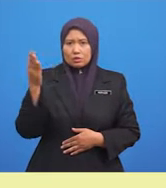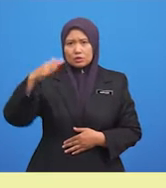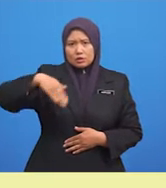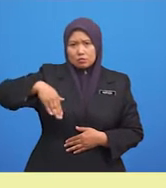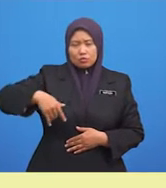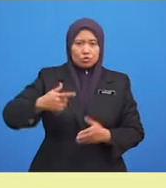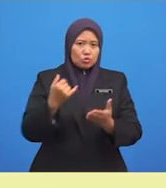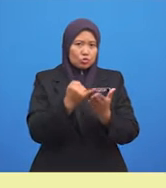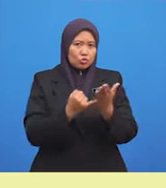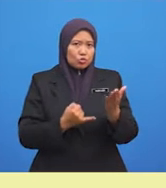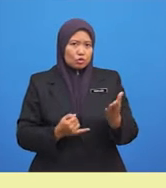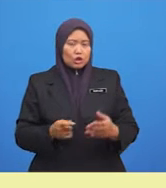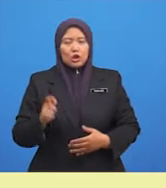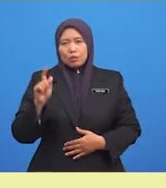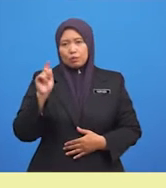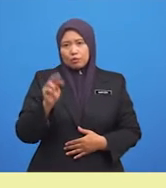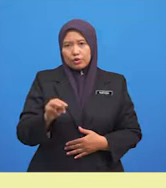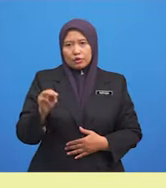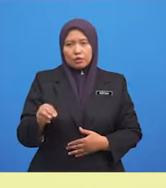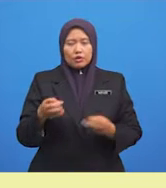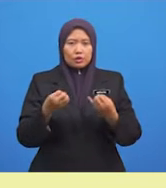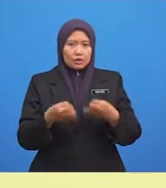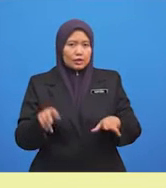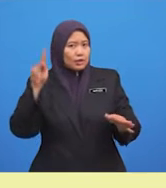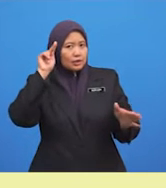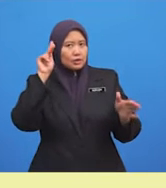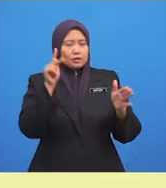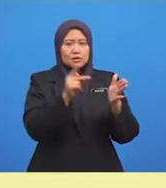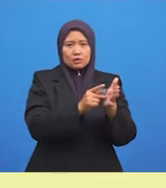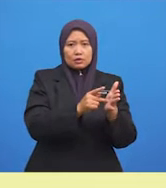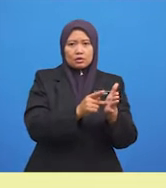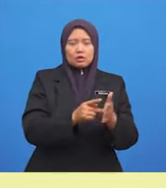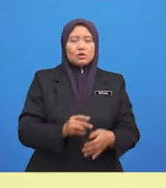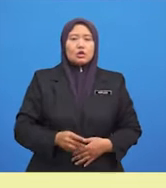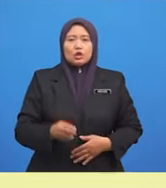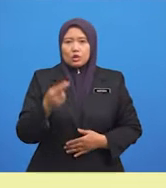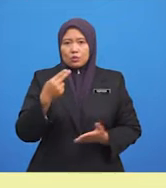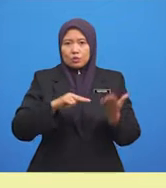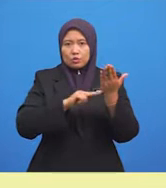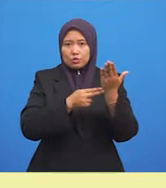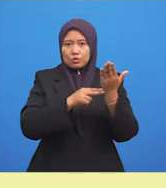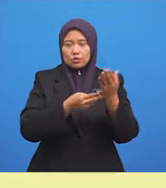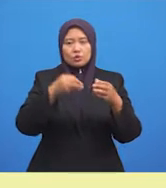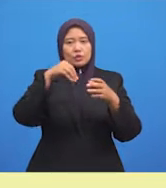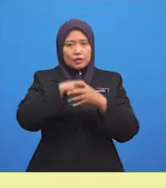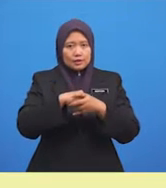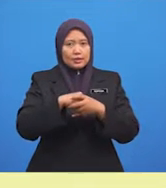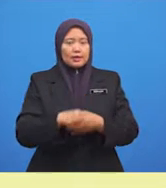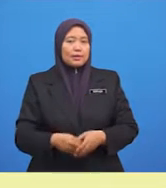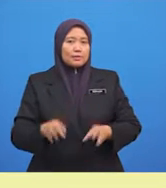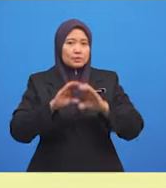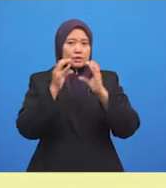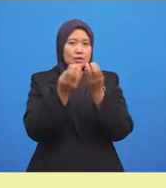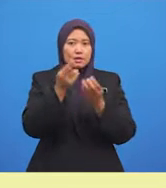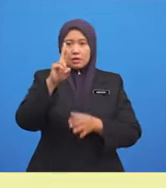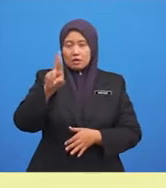Sebelum melukis, pastikan murid-murid telah mengenal pasti unsur-unsur yang terdapat dalam set